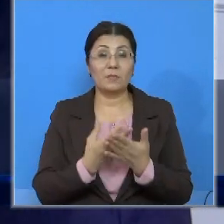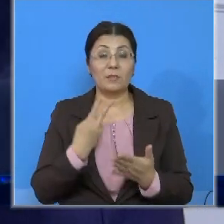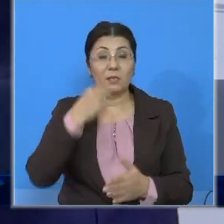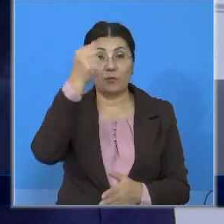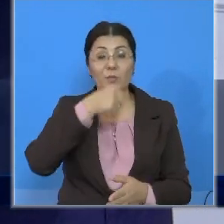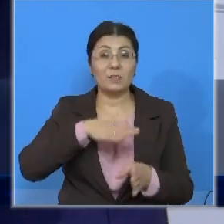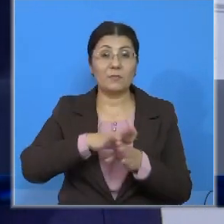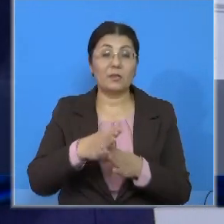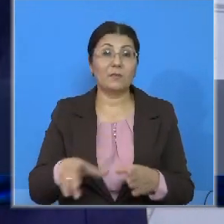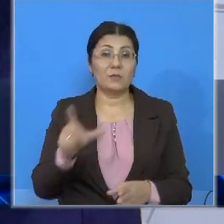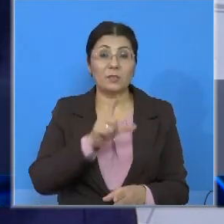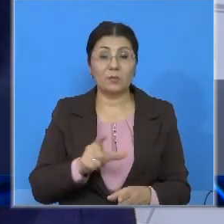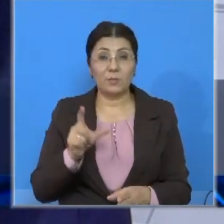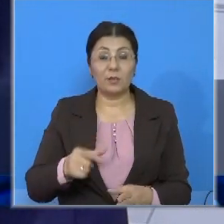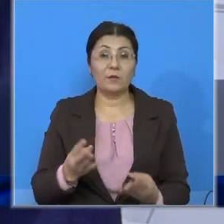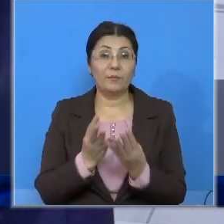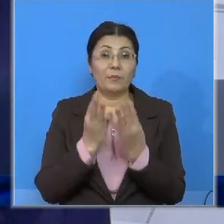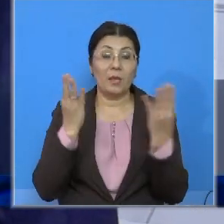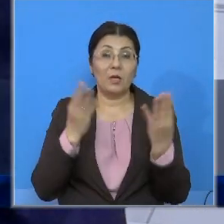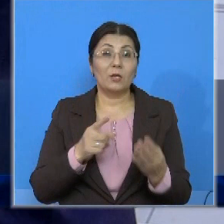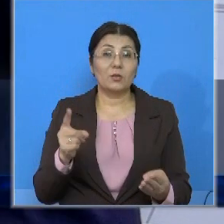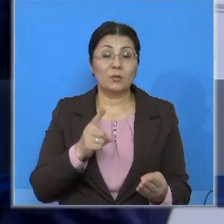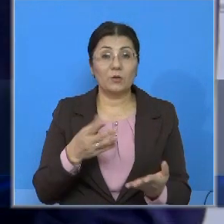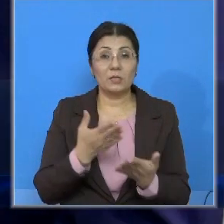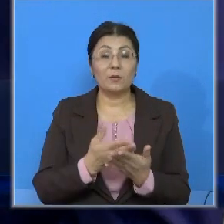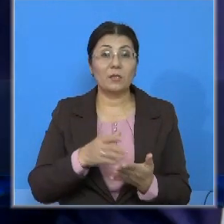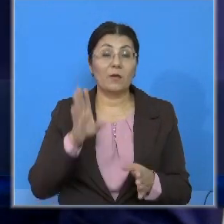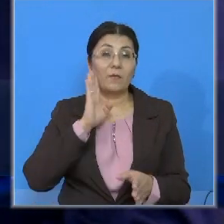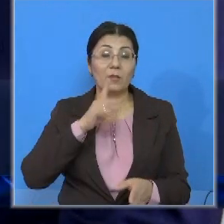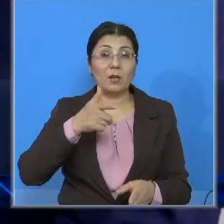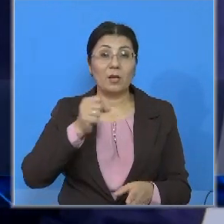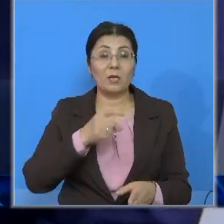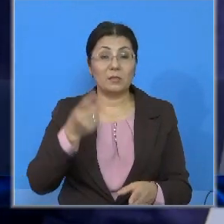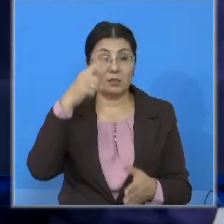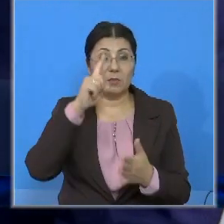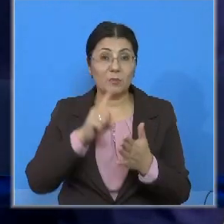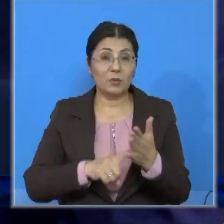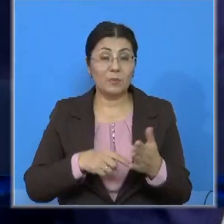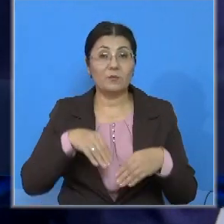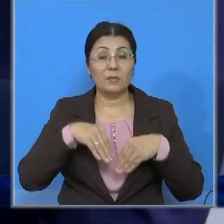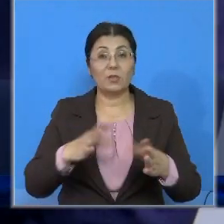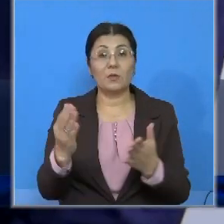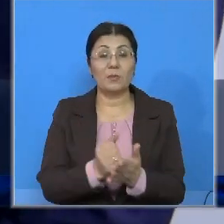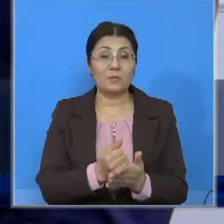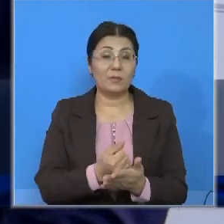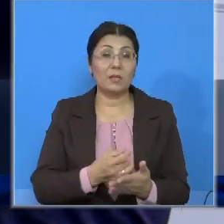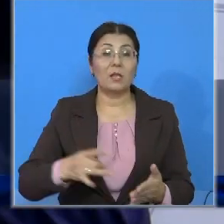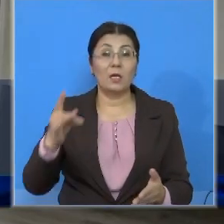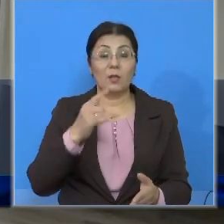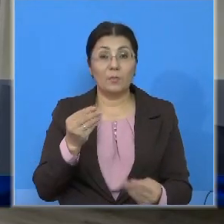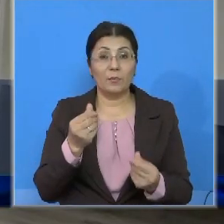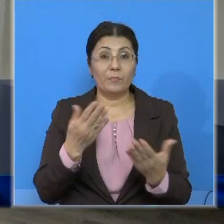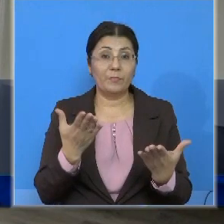необходимо обеспечить всех жителей, которые стоят в очереди. Что касается воды и газоснабжения, надеемся, что решение мы найдем при поддержке республиканского